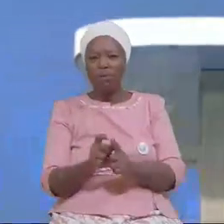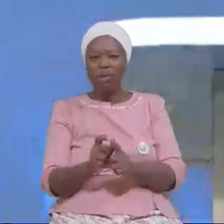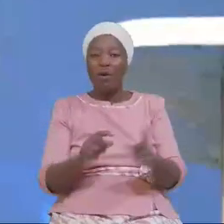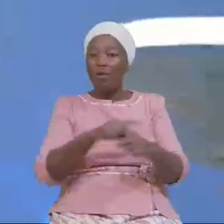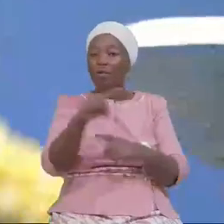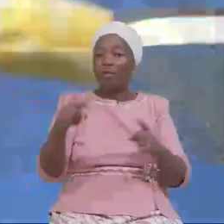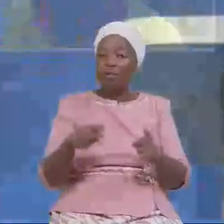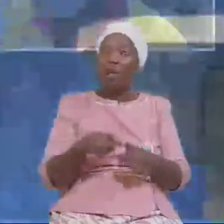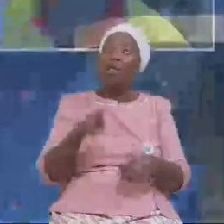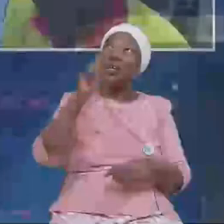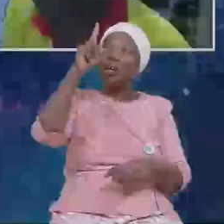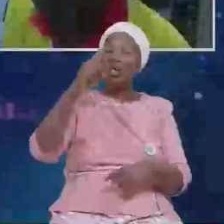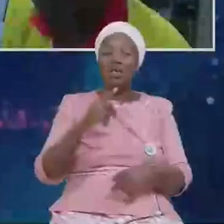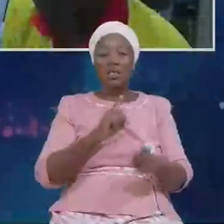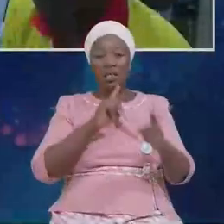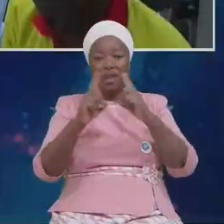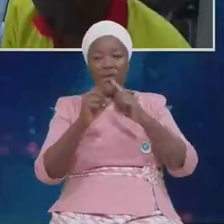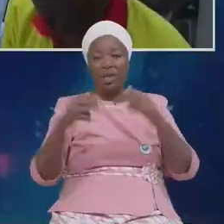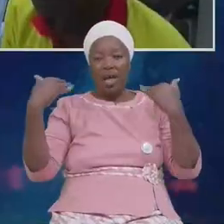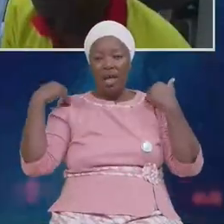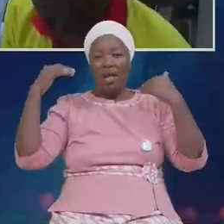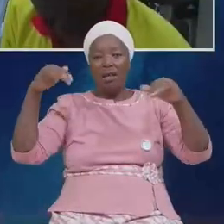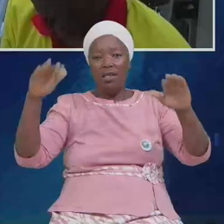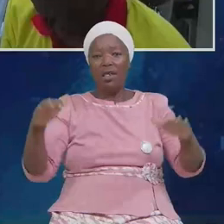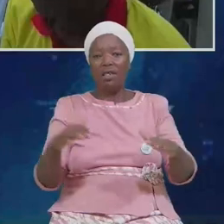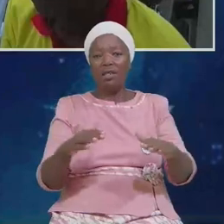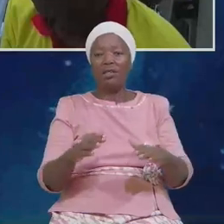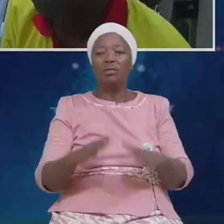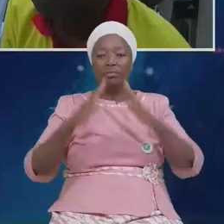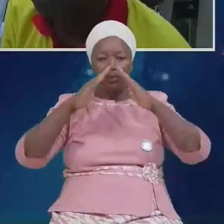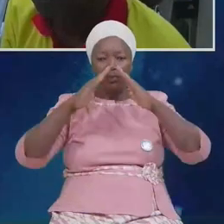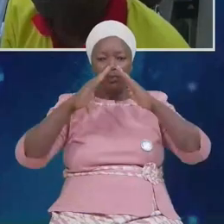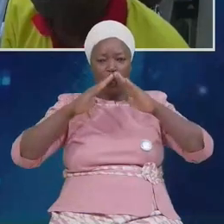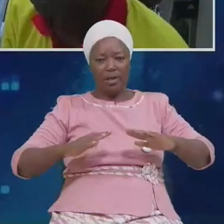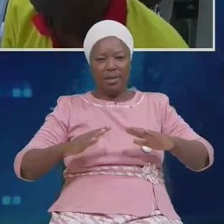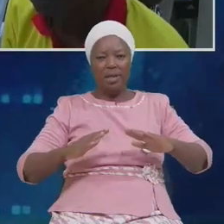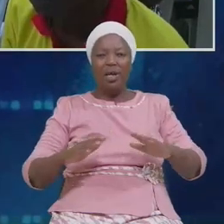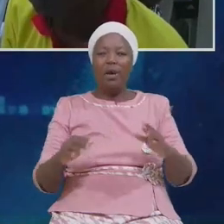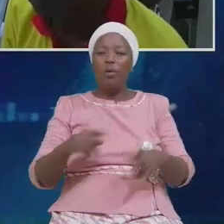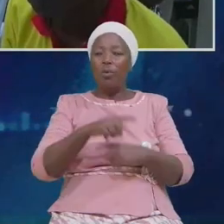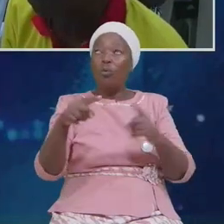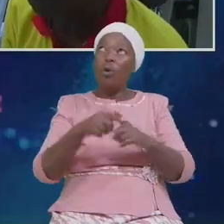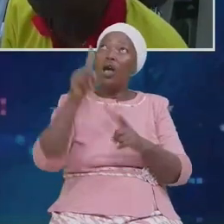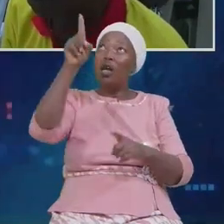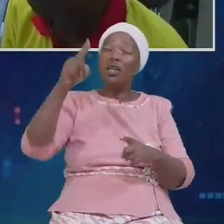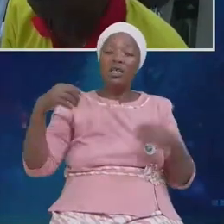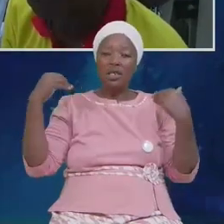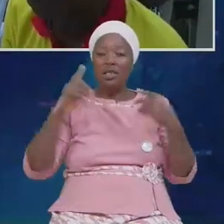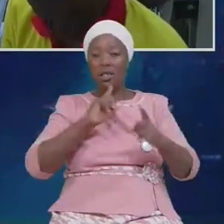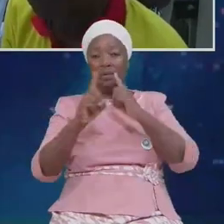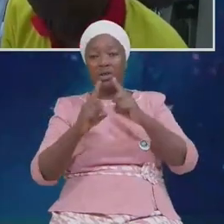Lorsqu'il parle, les anges se taisent. Lorsqu'il parle,